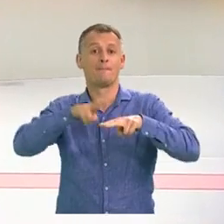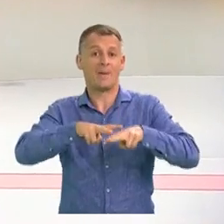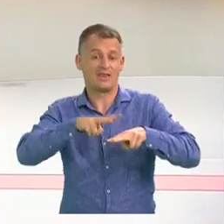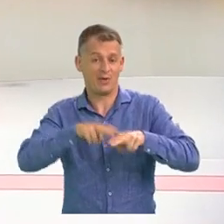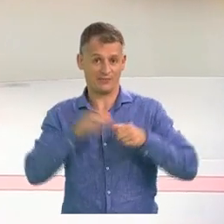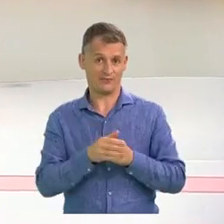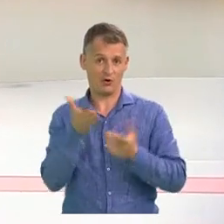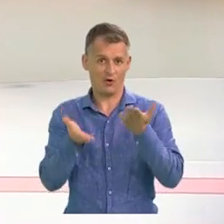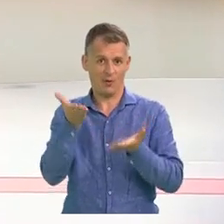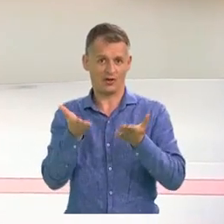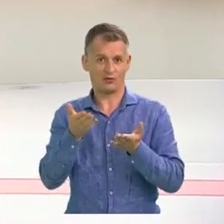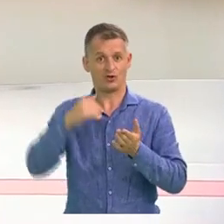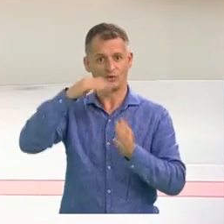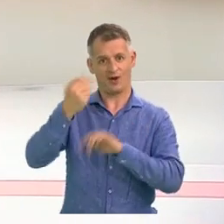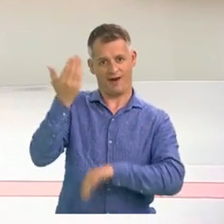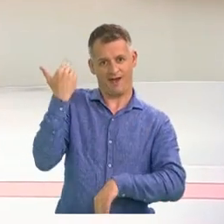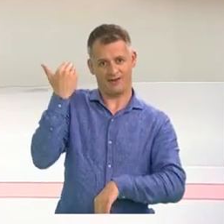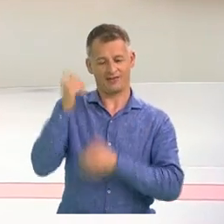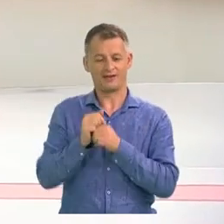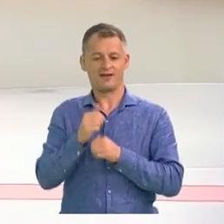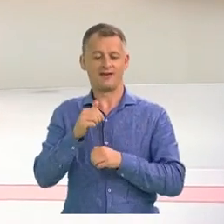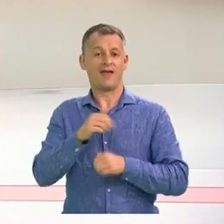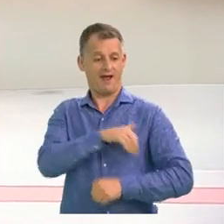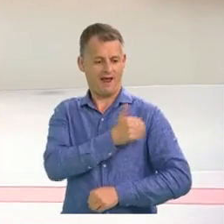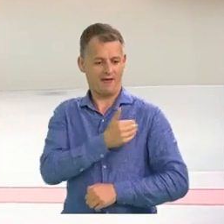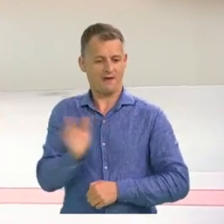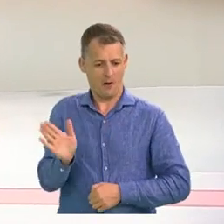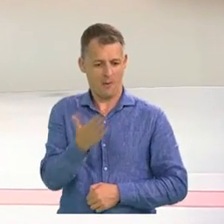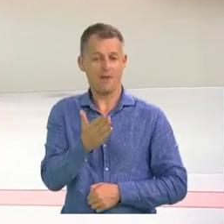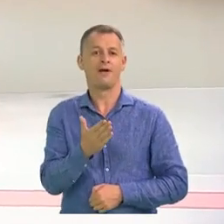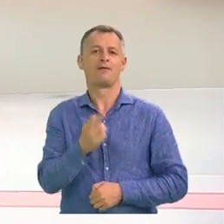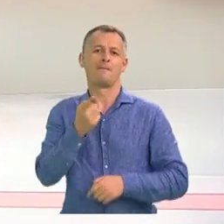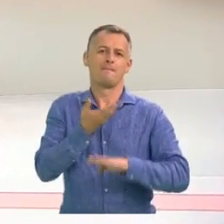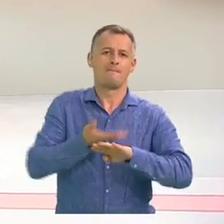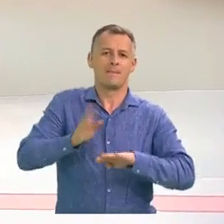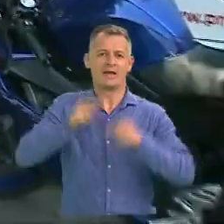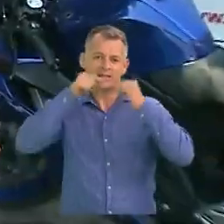terminat. Față de ziua precedentă, elevii au ieșit mai zâmbitori din sălile de clasă.